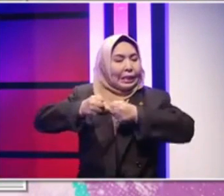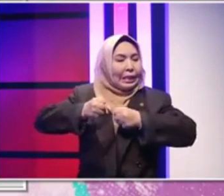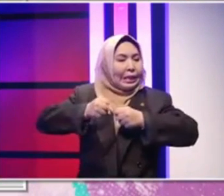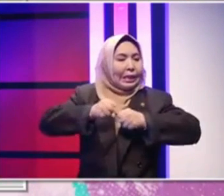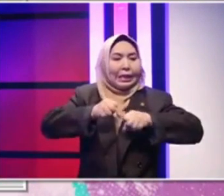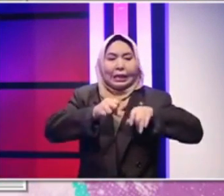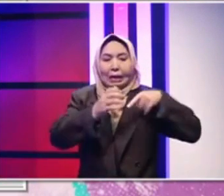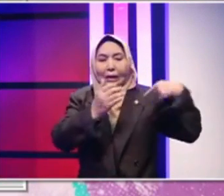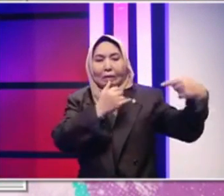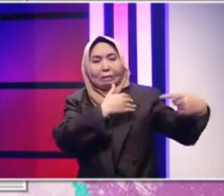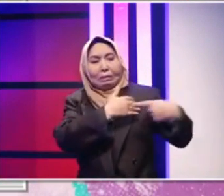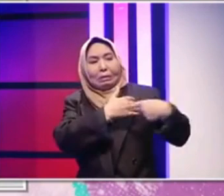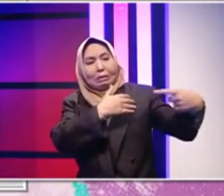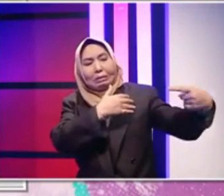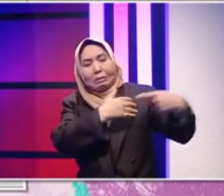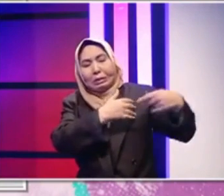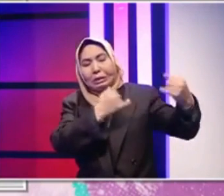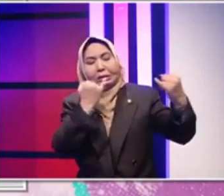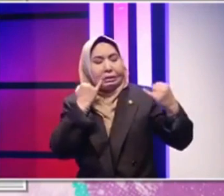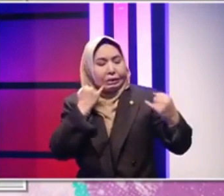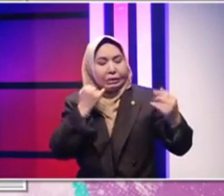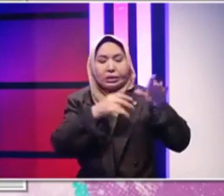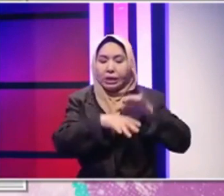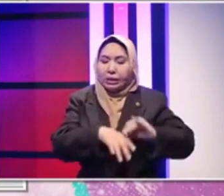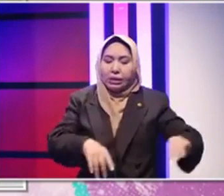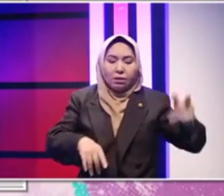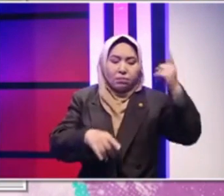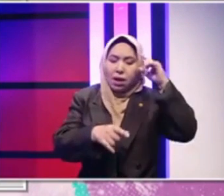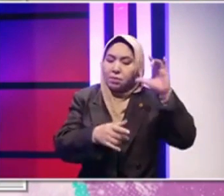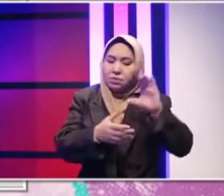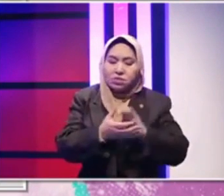بأنهم قوم لا